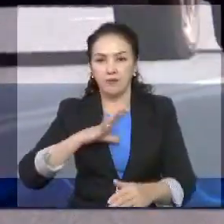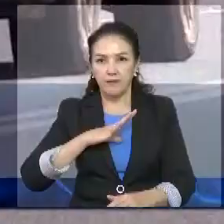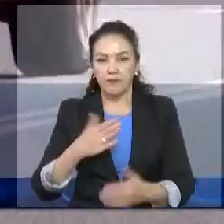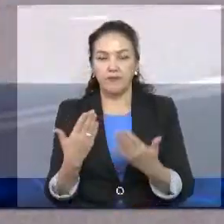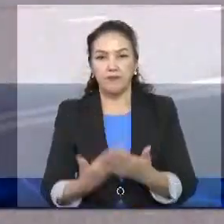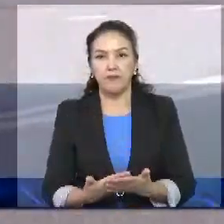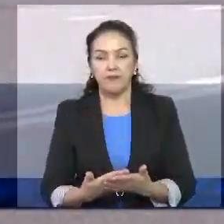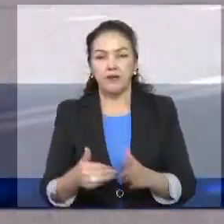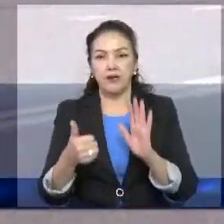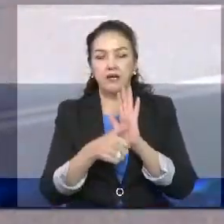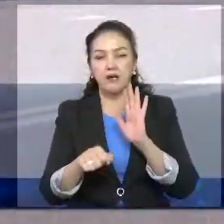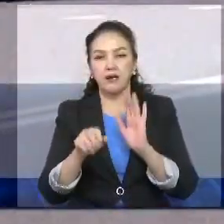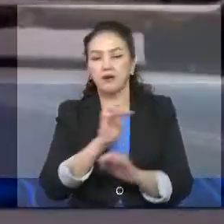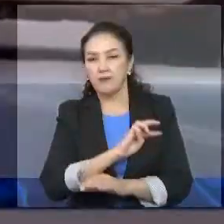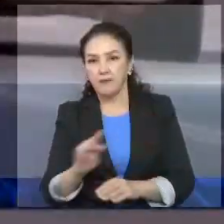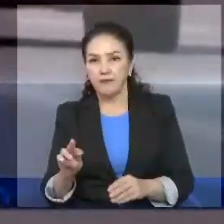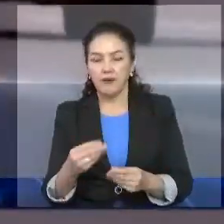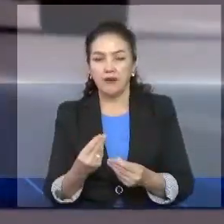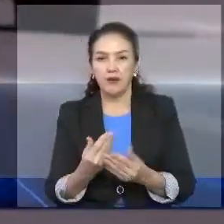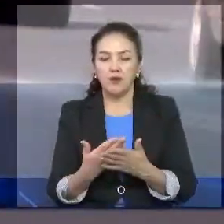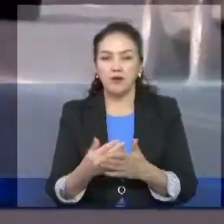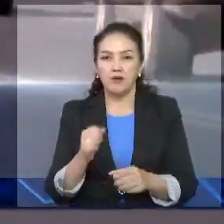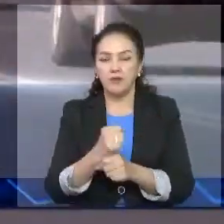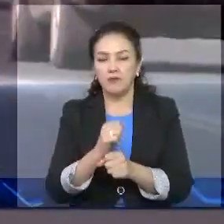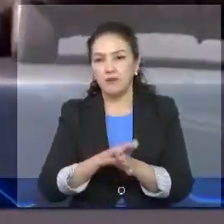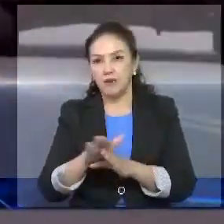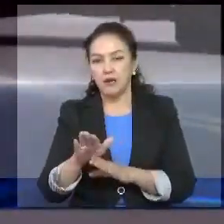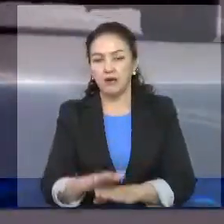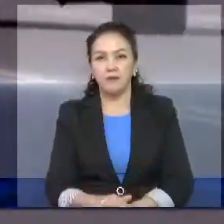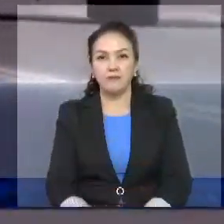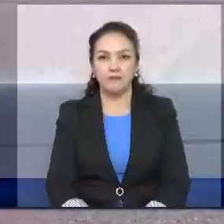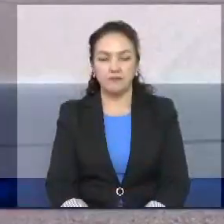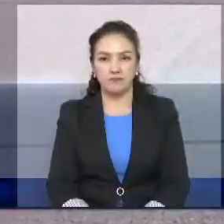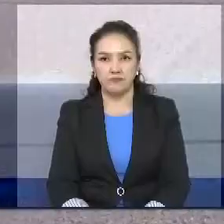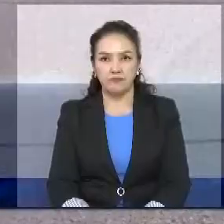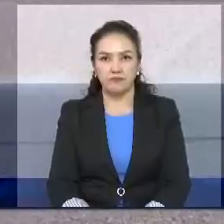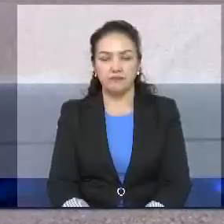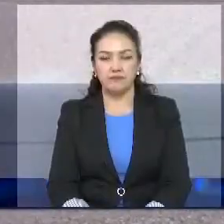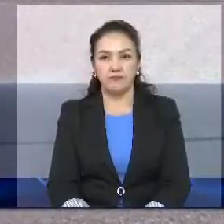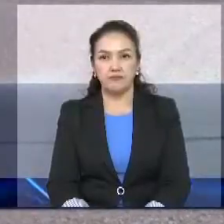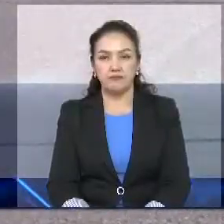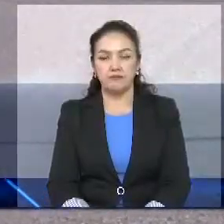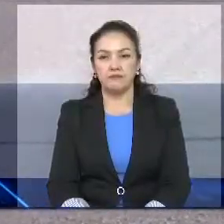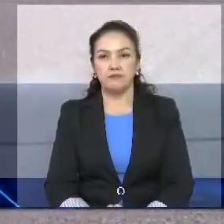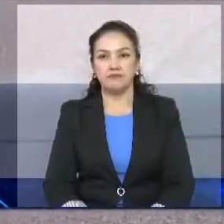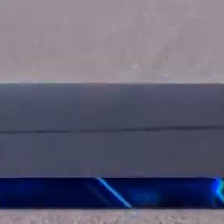арқалаған. Оның 600 миллион теңгеден астамы өндірілді. Эльмира Көшекбай, Азамат Сауханов, Ақтөбе телеарнасы.